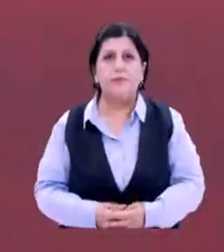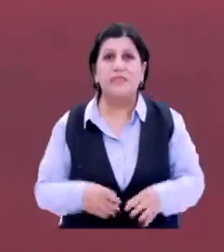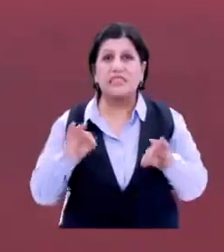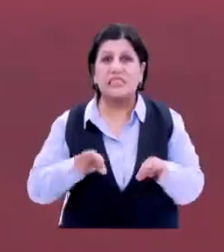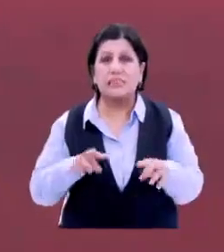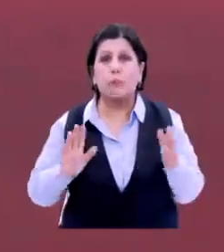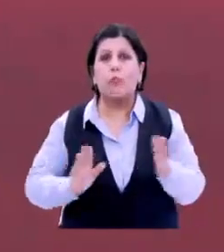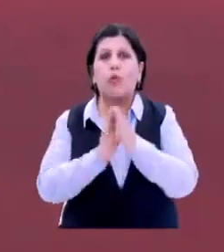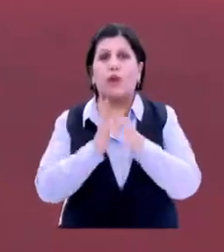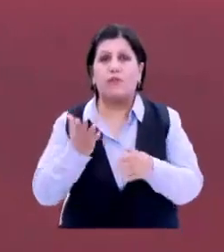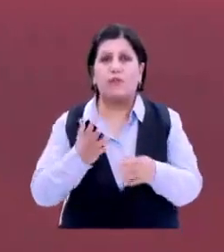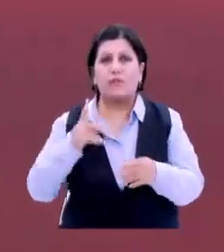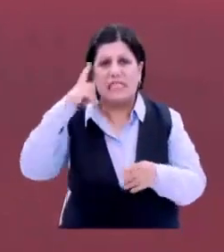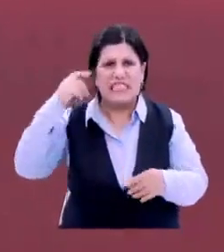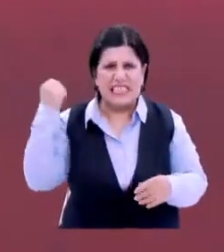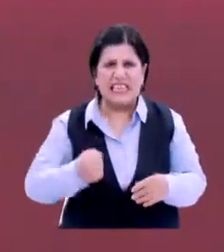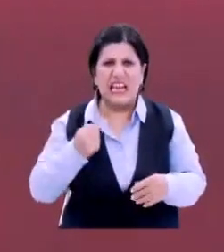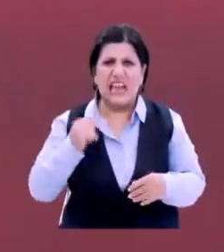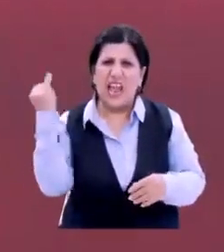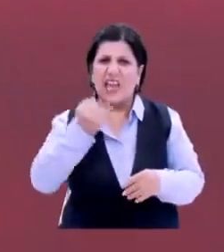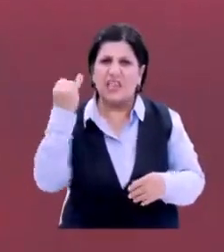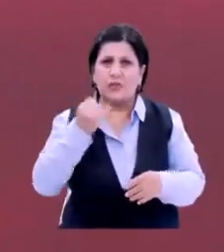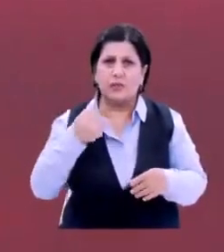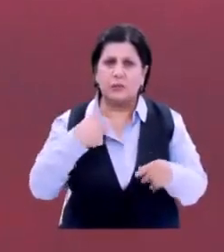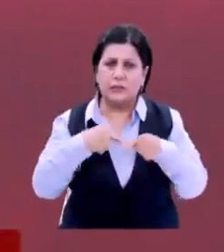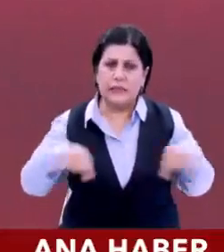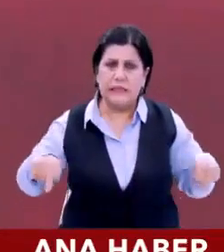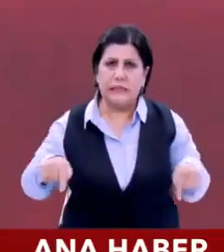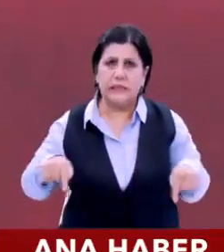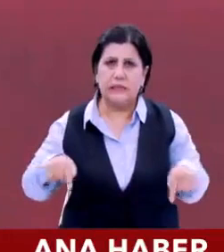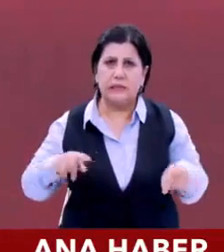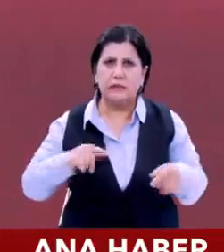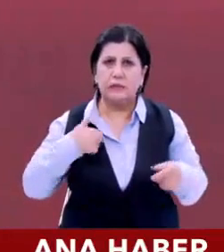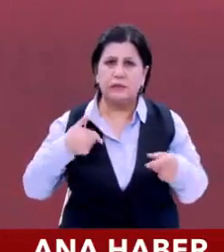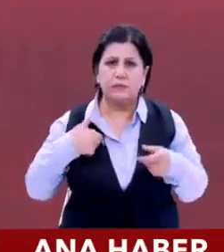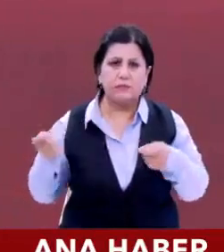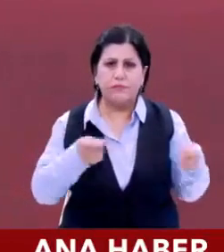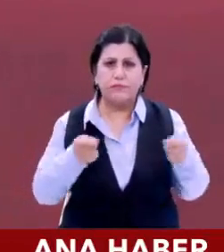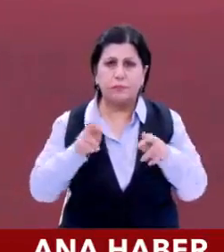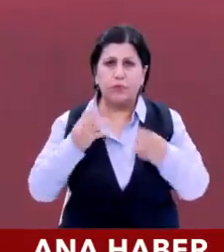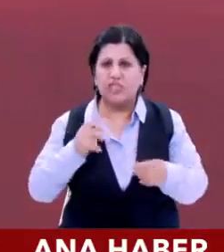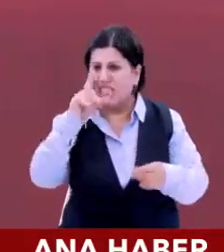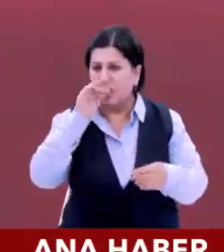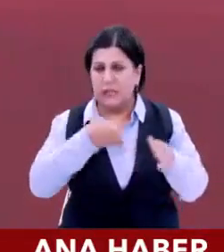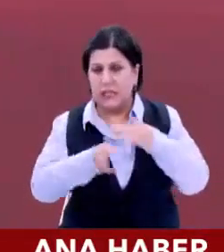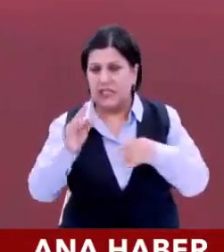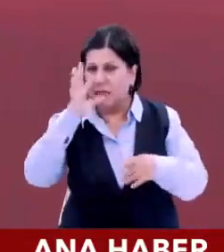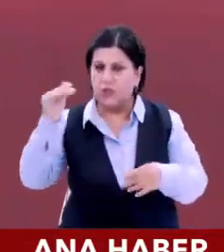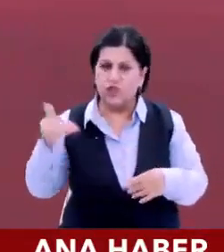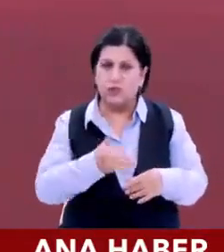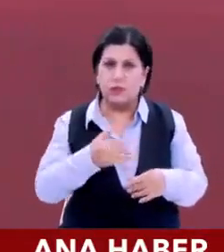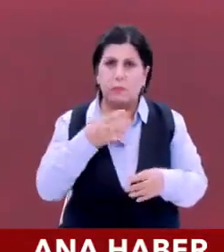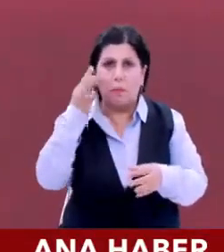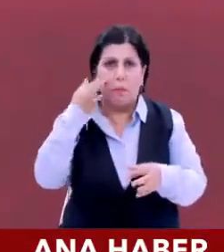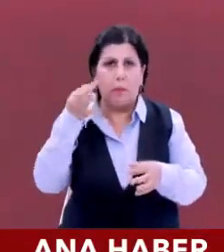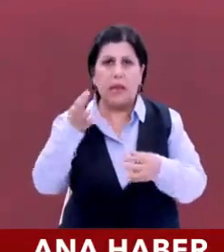şimdi muhalefet ısrarla eleştiriyor diyor ki sınırlarımız kevgire döndü kimin gelip kimin çıktığı belli değil hükümette diyor ki yok öyle bir şey